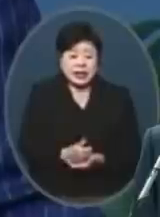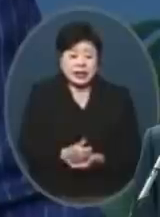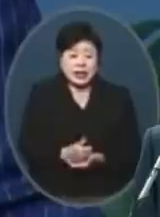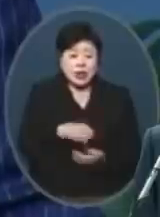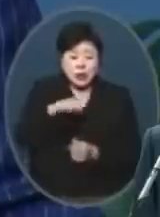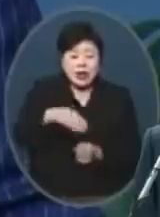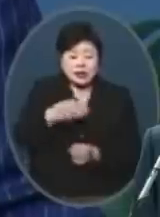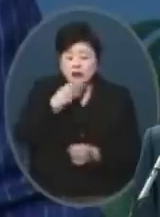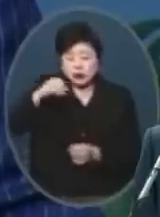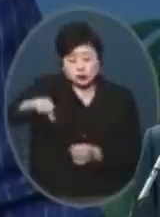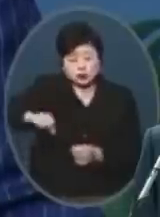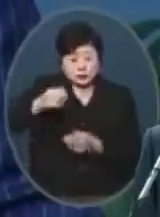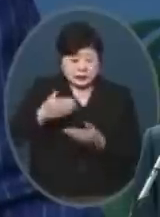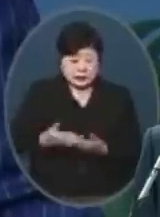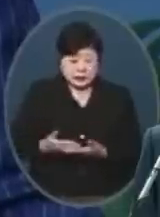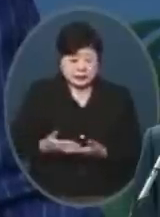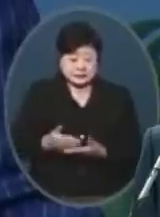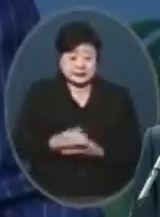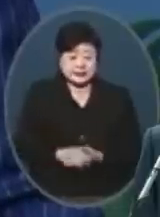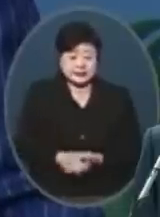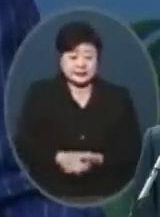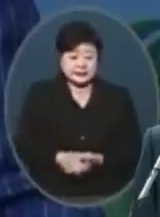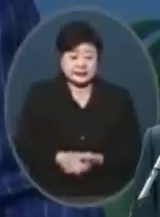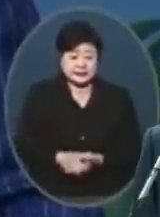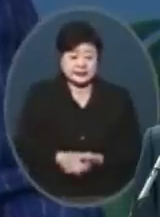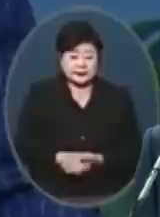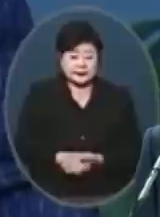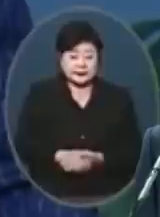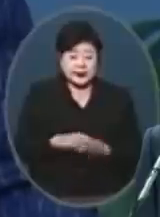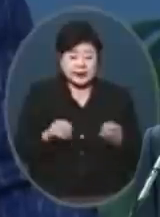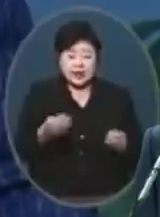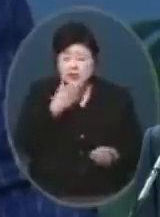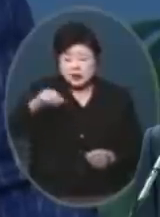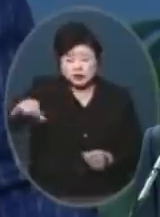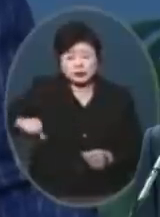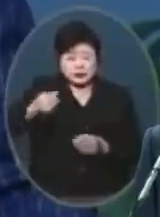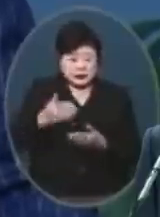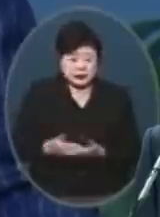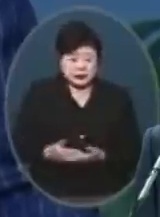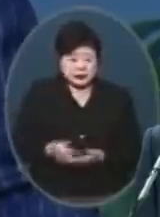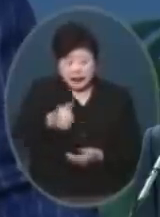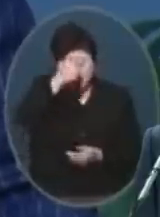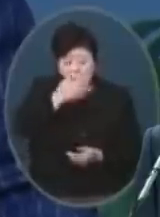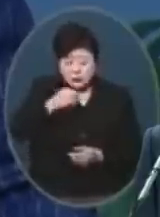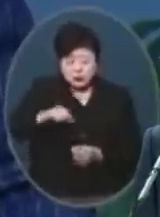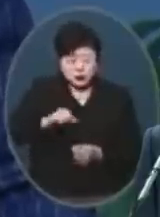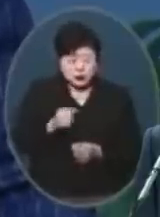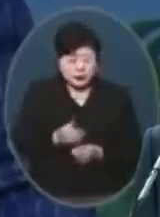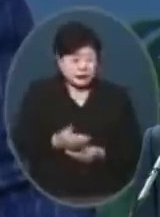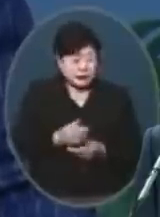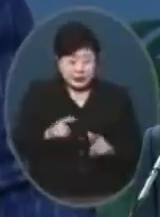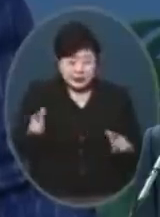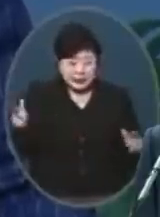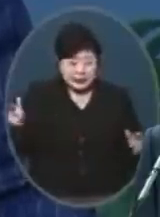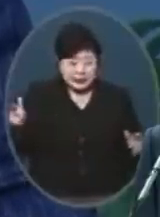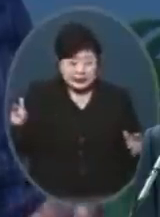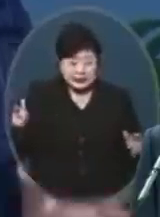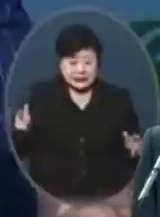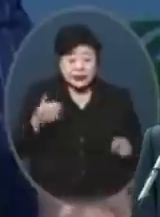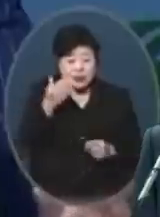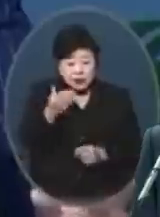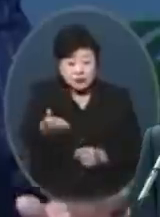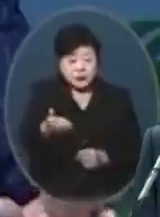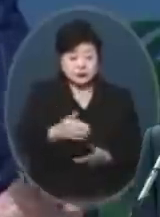환경의 저주를 가져옵니다. 땅이 저주를 하지 아담이 저주를 받은 것이 아닙니다.